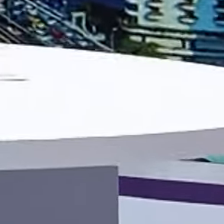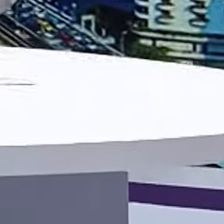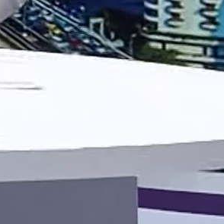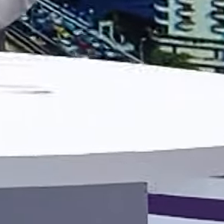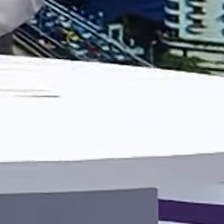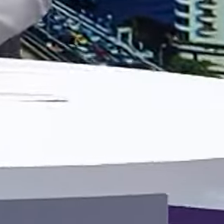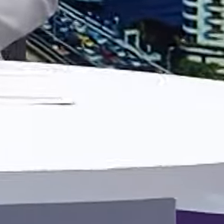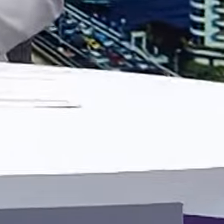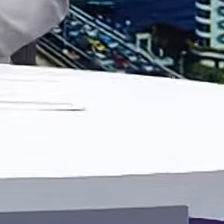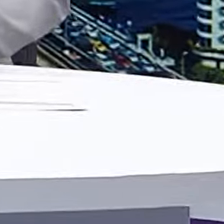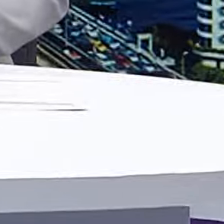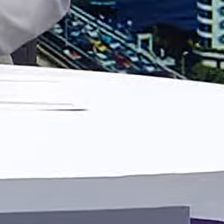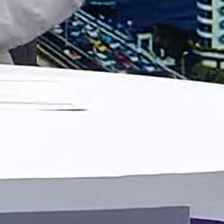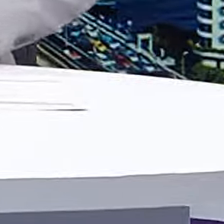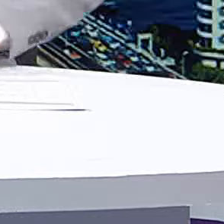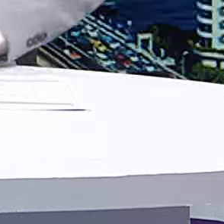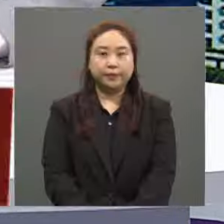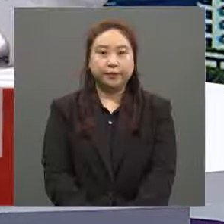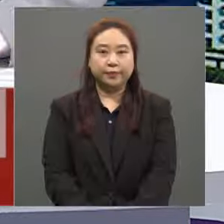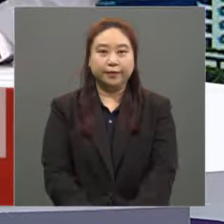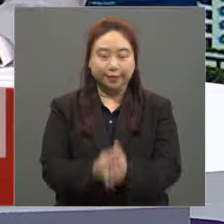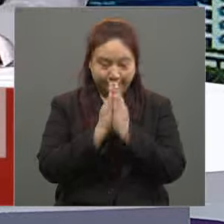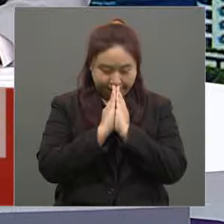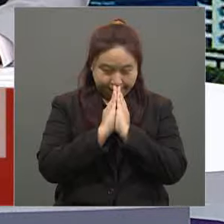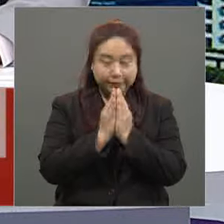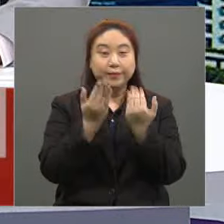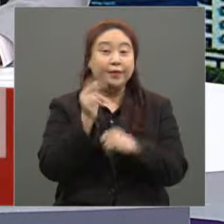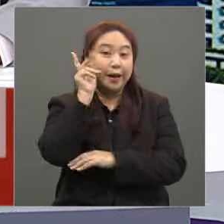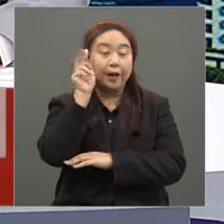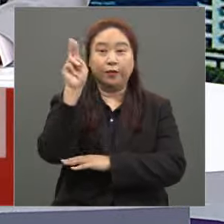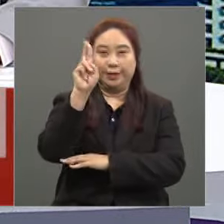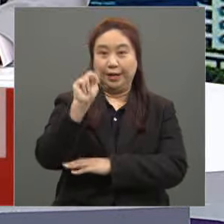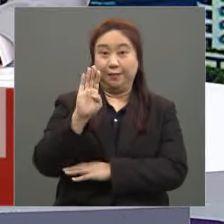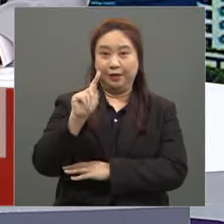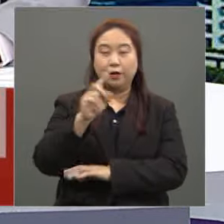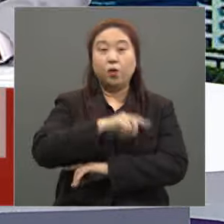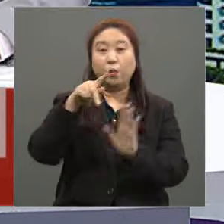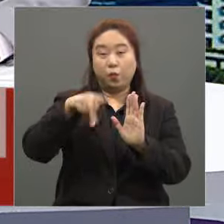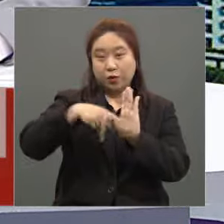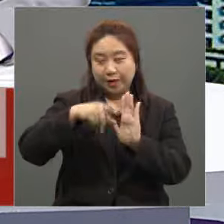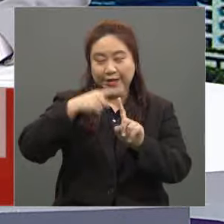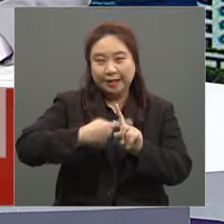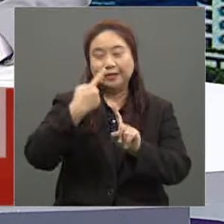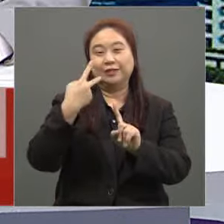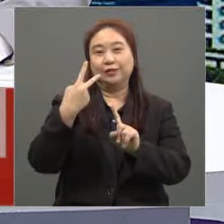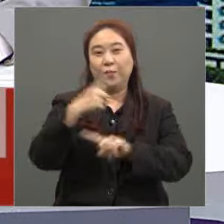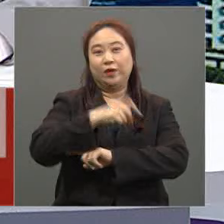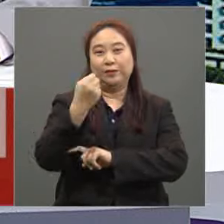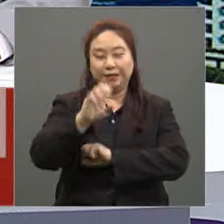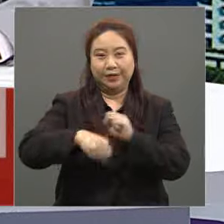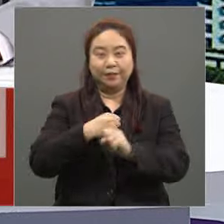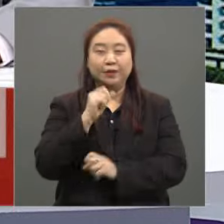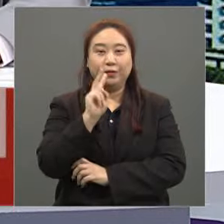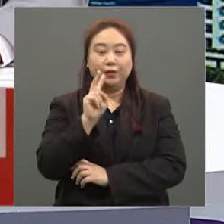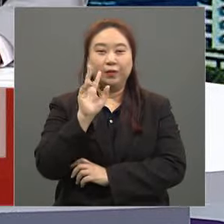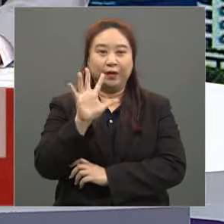สวัสดีครับสวัสดีค่ะต้อนรับคุณผู้ชมเข้าสู่ mbtนิวสในช่วงของขาภาคเที่ยงนะคะวันนี้วันพุธที่ 14กุมภาพันธ์ 2567อยู่กับคุณ